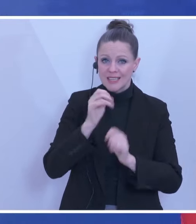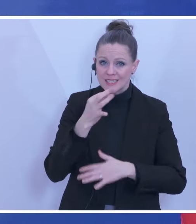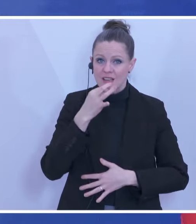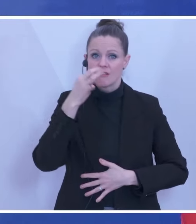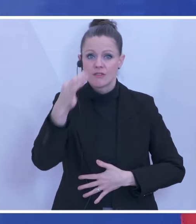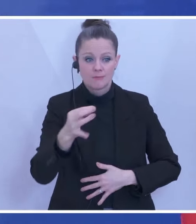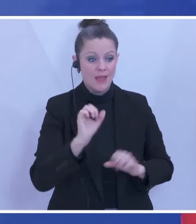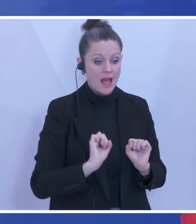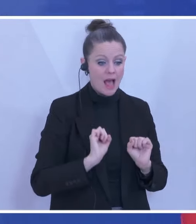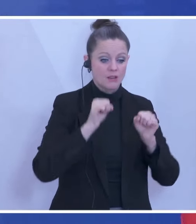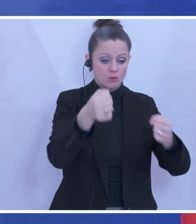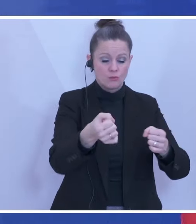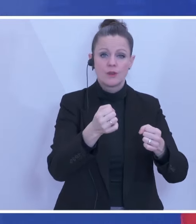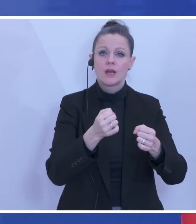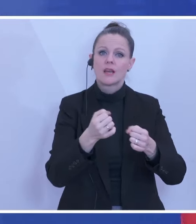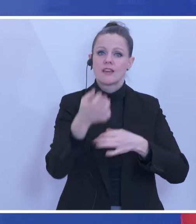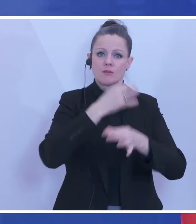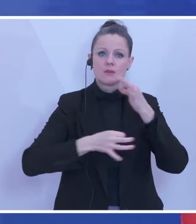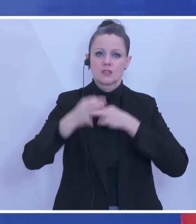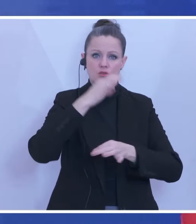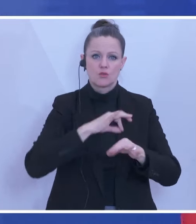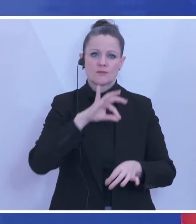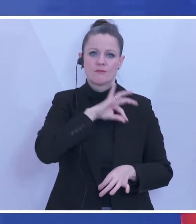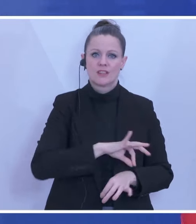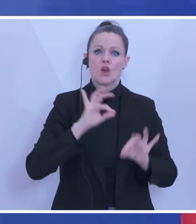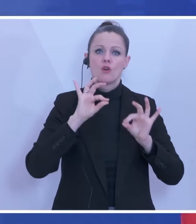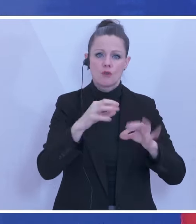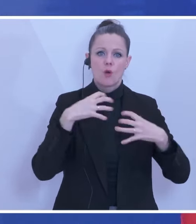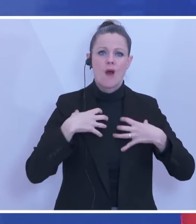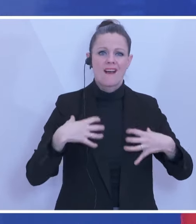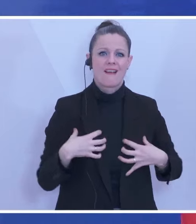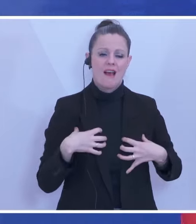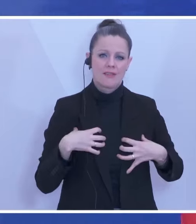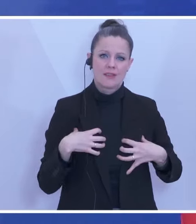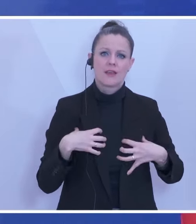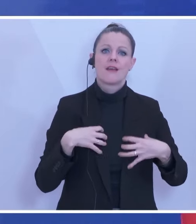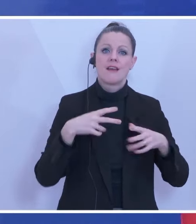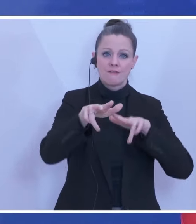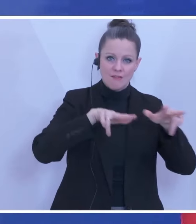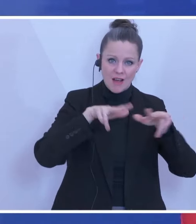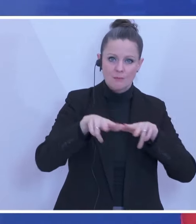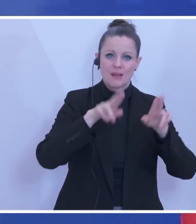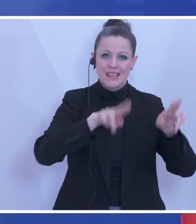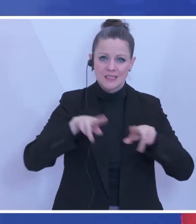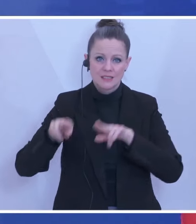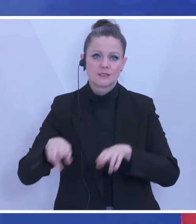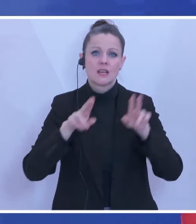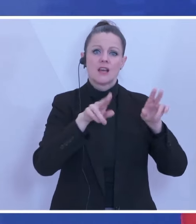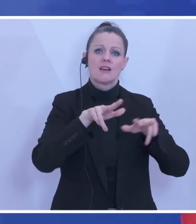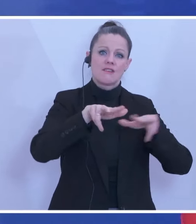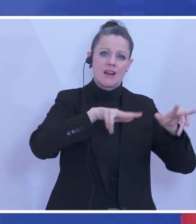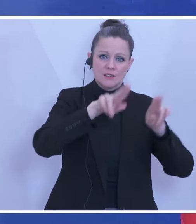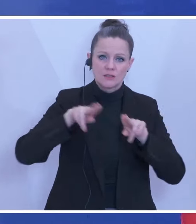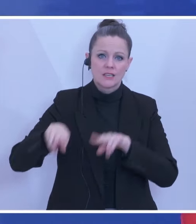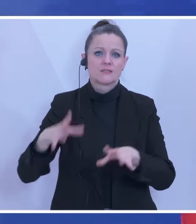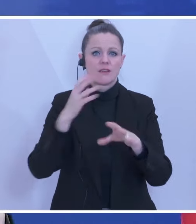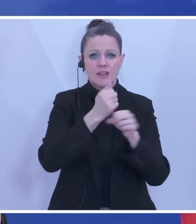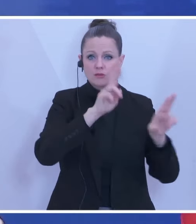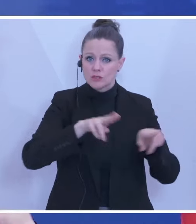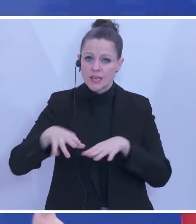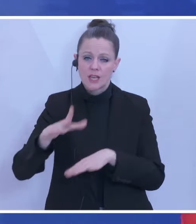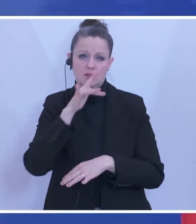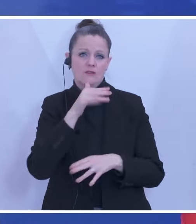Informationspflicht gilt für alle Organe der Verwaltung, Organe der ordentlichen Gerichtsbarkeit, die Verwaltungsgerichte, Verwaltungsgerichtshof, Verwaltungsgerichtshof, Verfassungsgerichtshof,